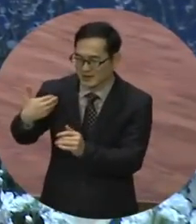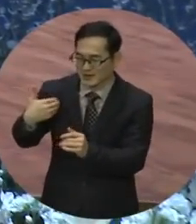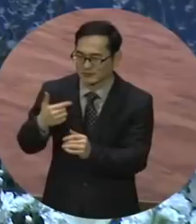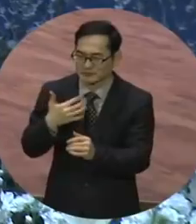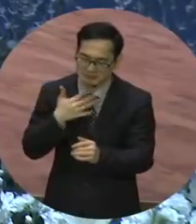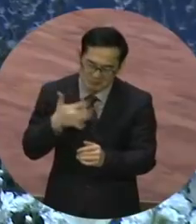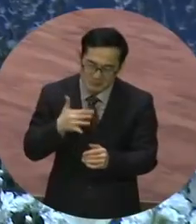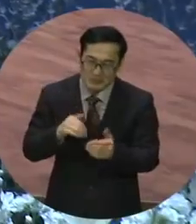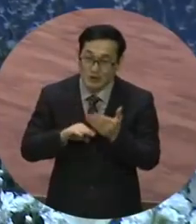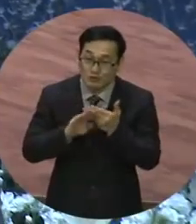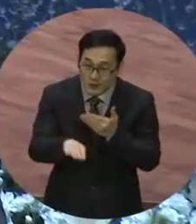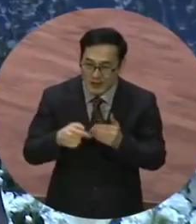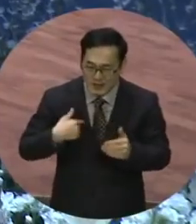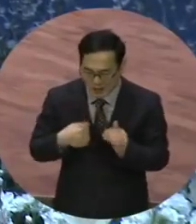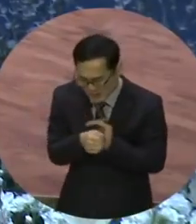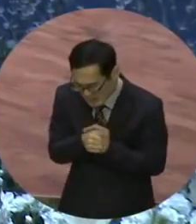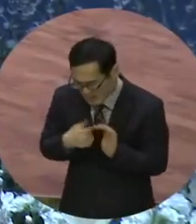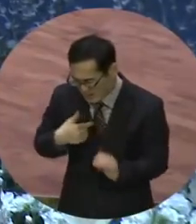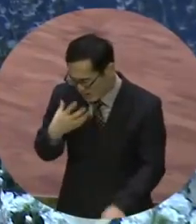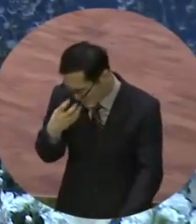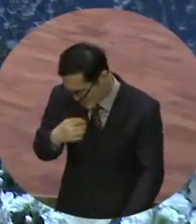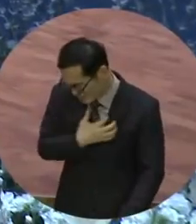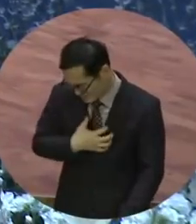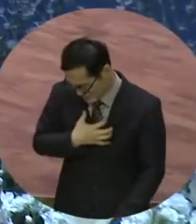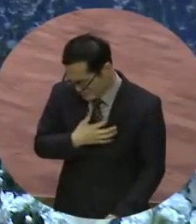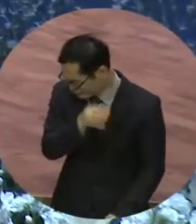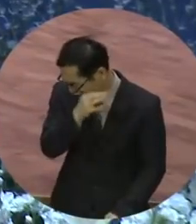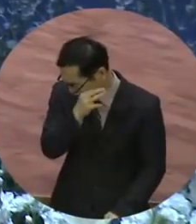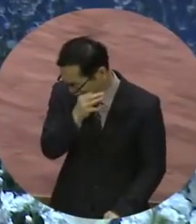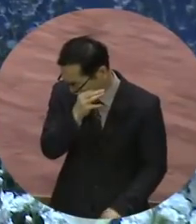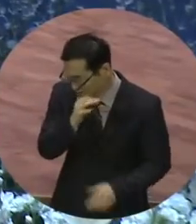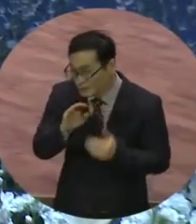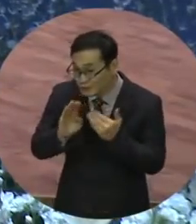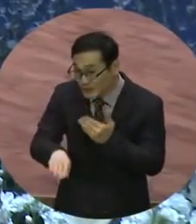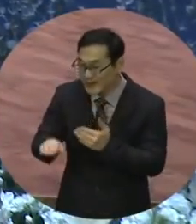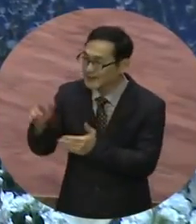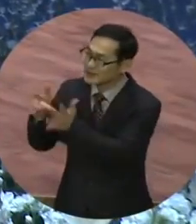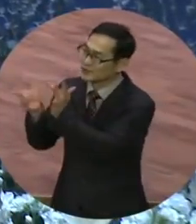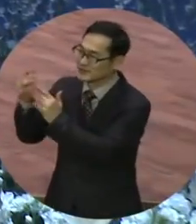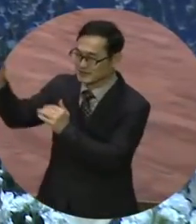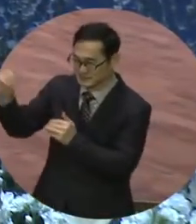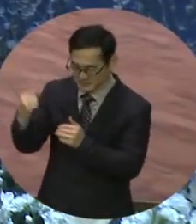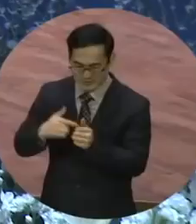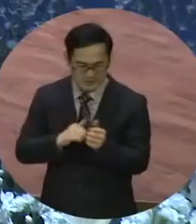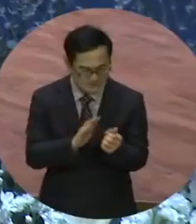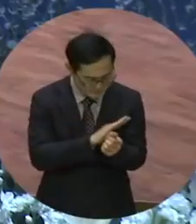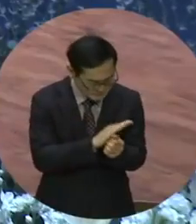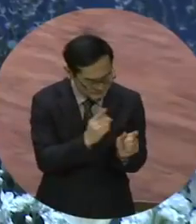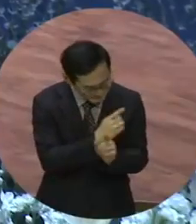그러하나이다. 내가 주님을 사랑한 줄 주께서 아시나이다.